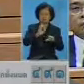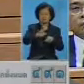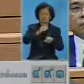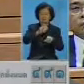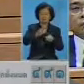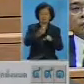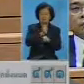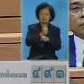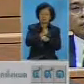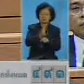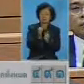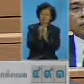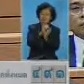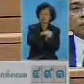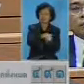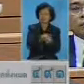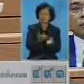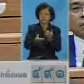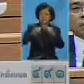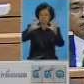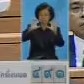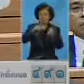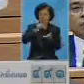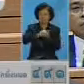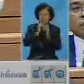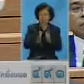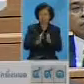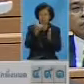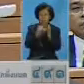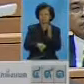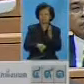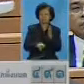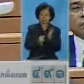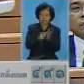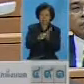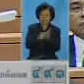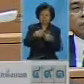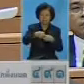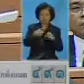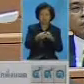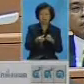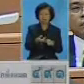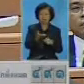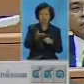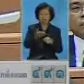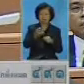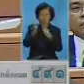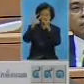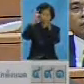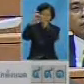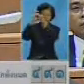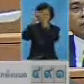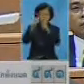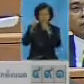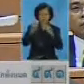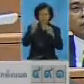ลวและรัฐบาลเองก็ตั้งคนไม่ถูกคนไปแก้ไขปัญหาที่เป็นห่วงมากที่สุดวันนี้ตั้งรั